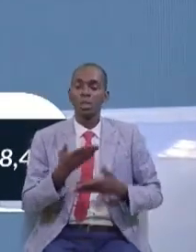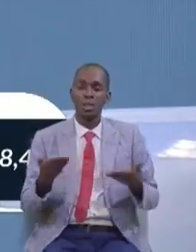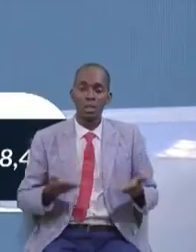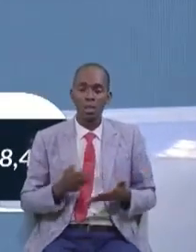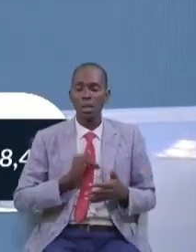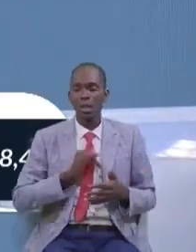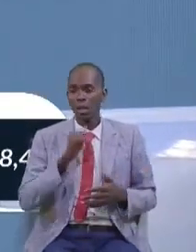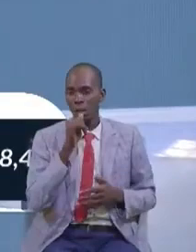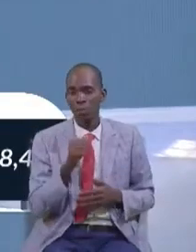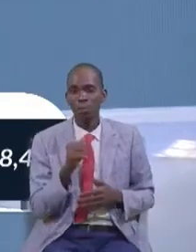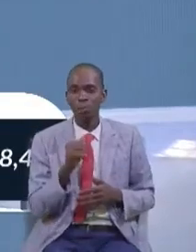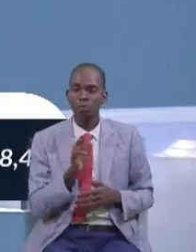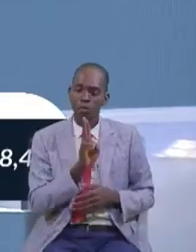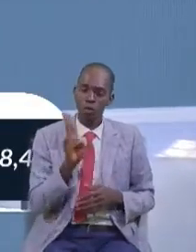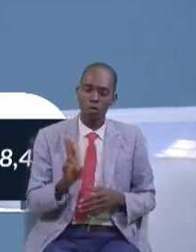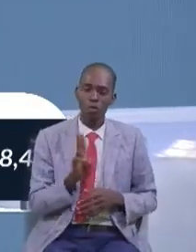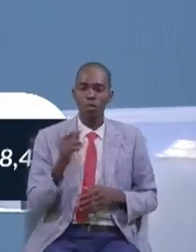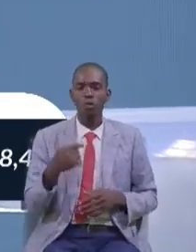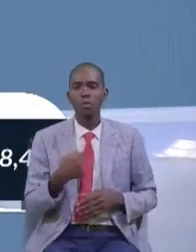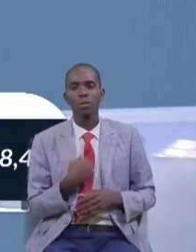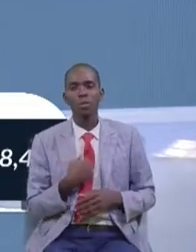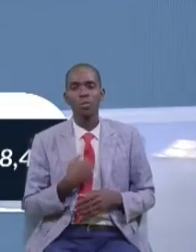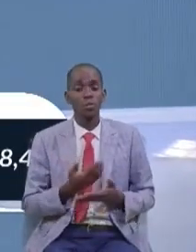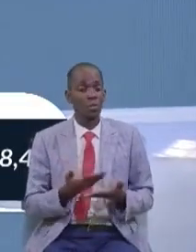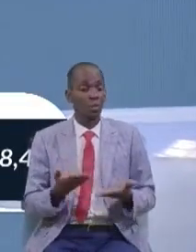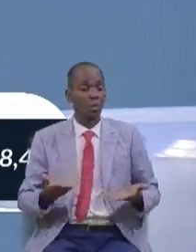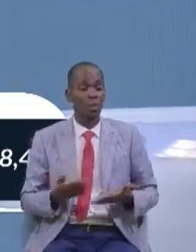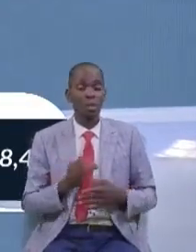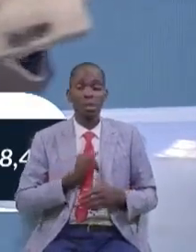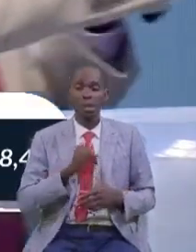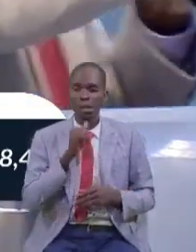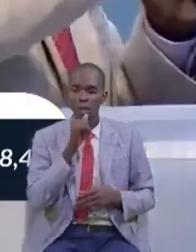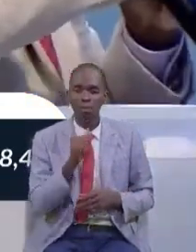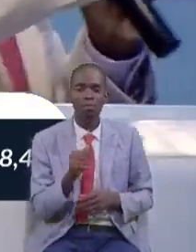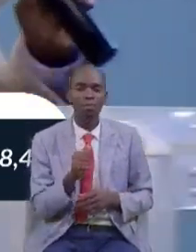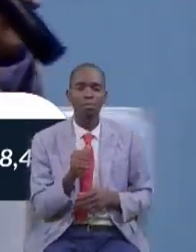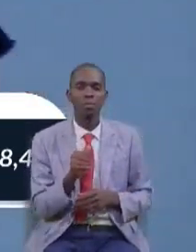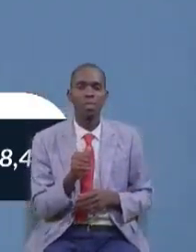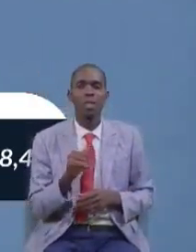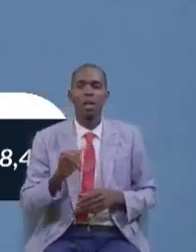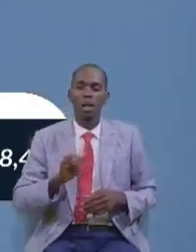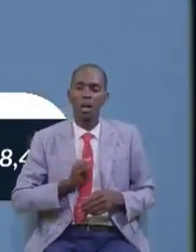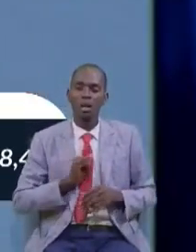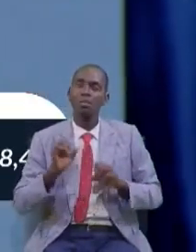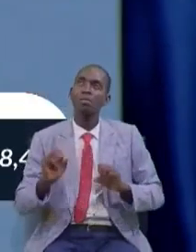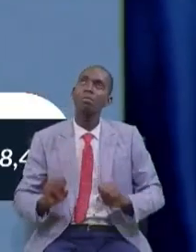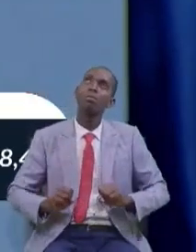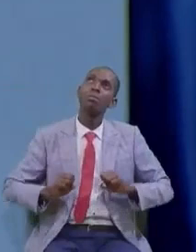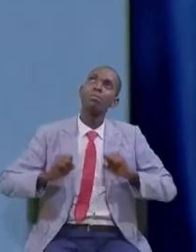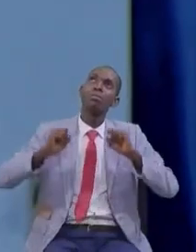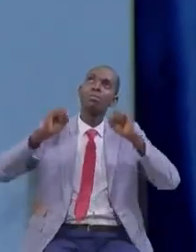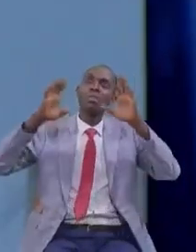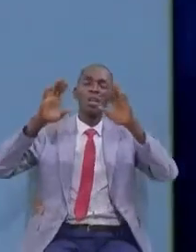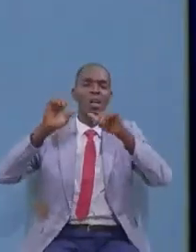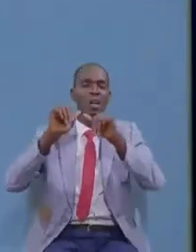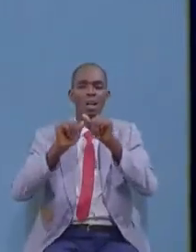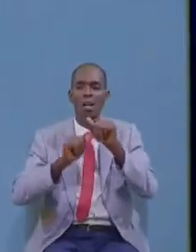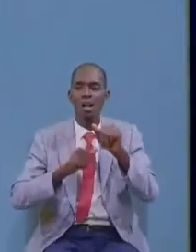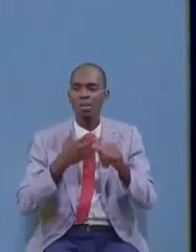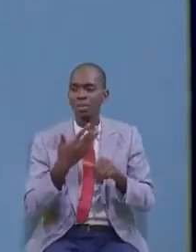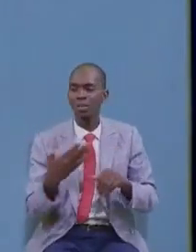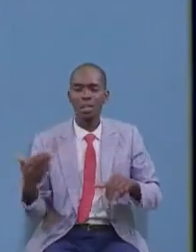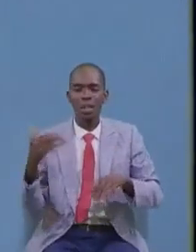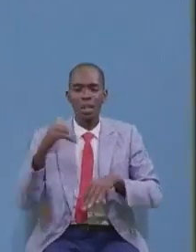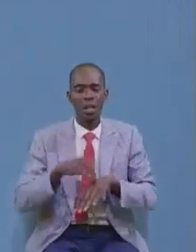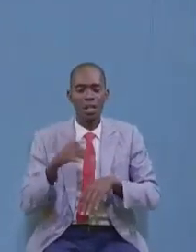am. నేను ఇక్కడ ఉన్నాను. Use me. నన్ను వినియోగించుకోనండి. Here I am. నేను ఇక్కడ ఉన్నాను. I consecrate everything at the